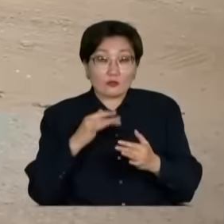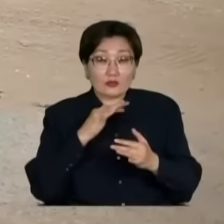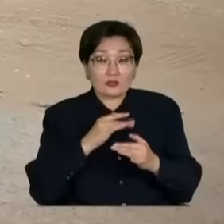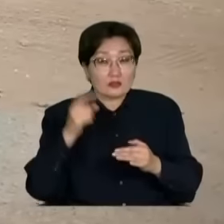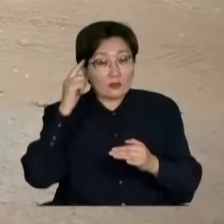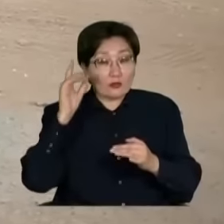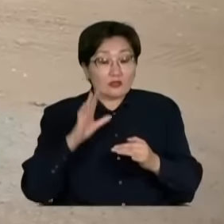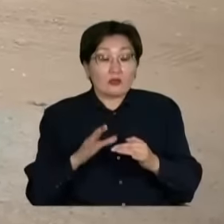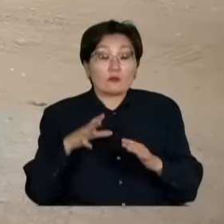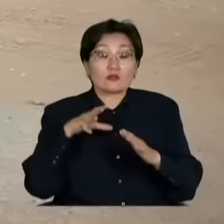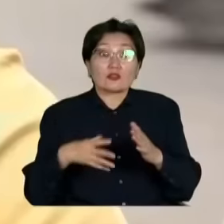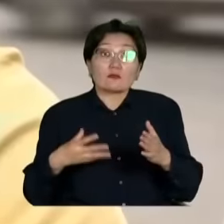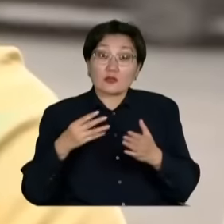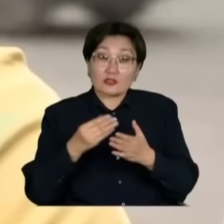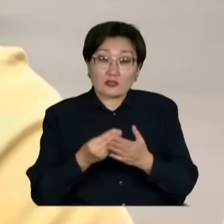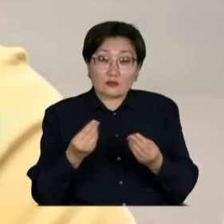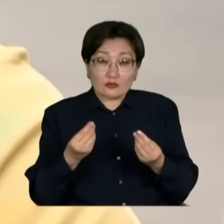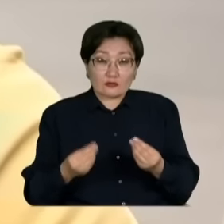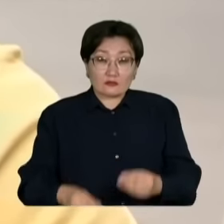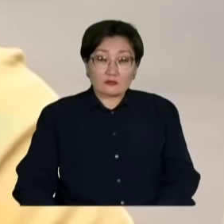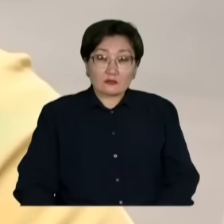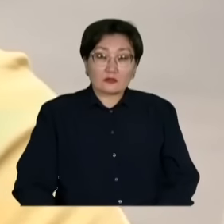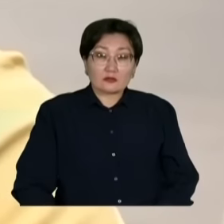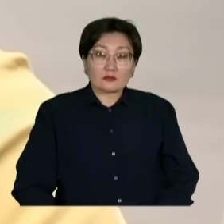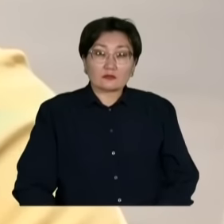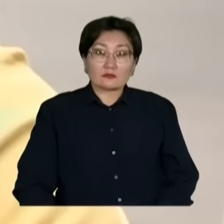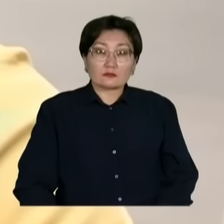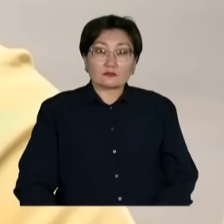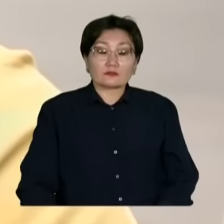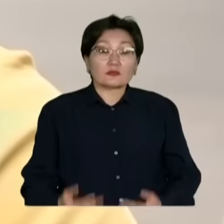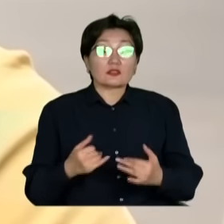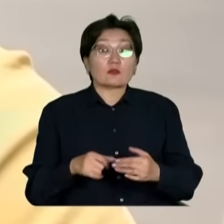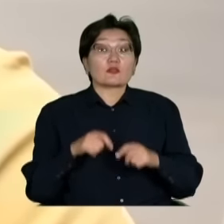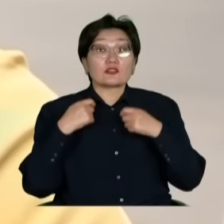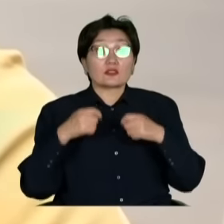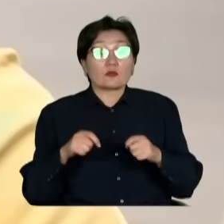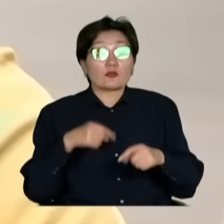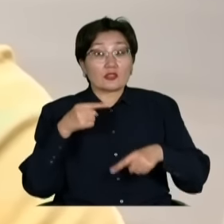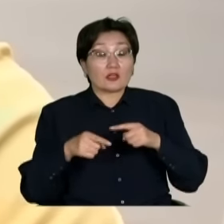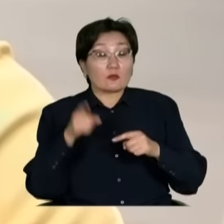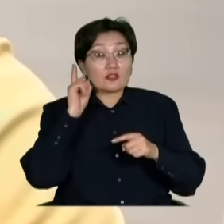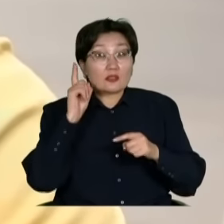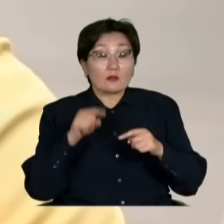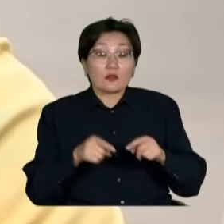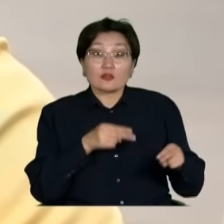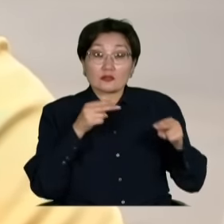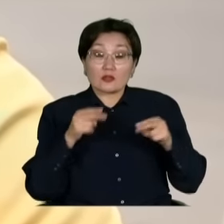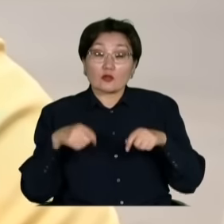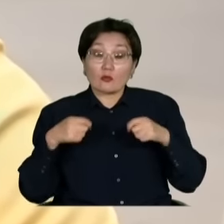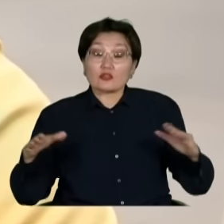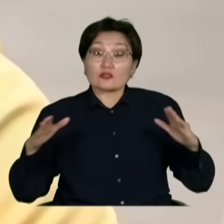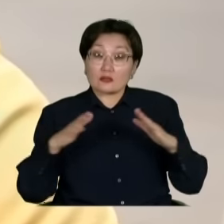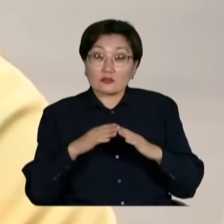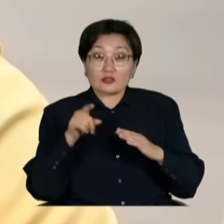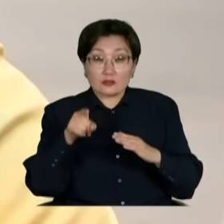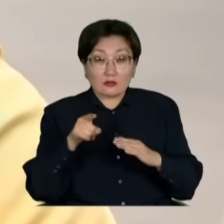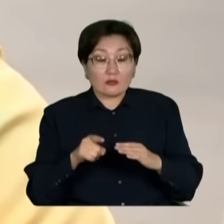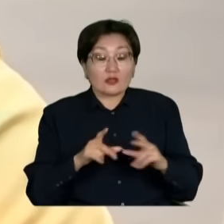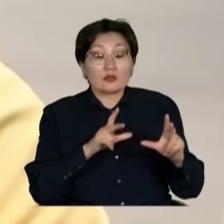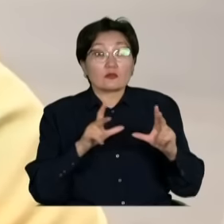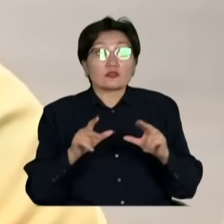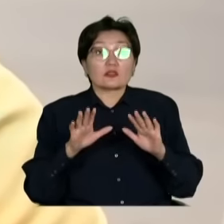задумываясь внесли оплату продавца мы нашли через instr приехали в торговый дом но на